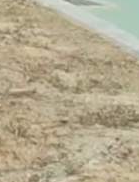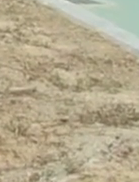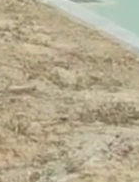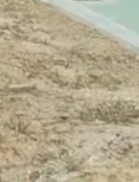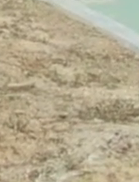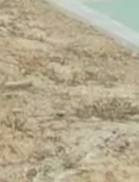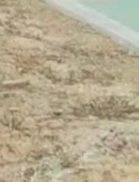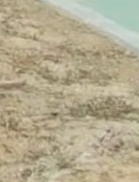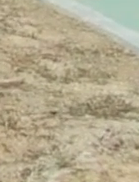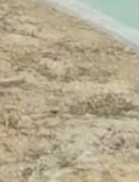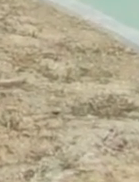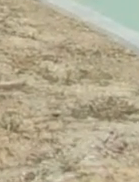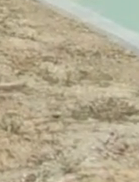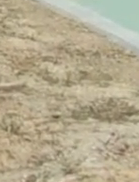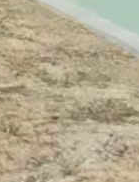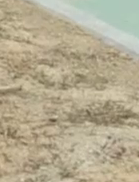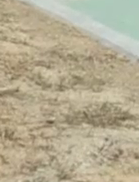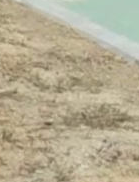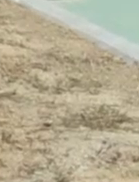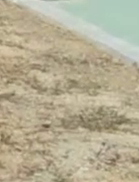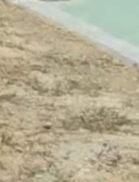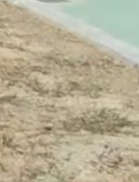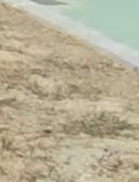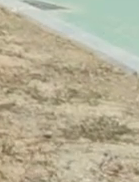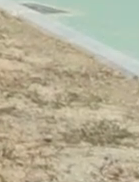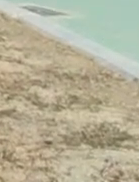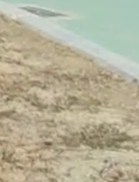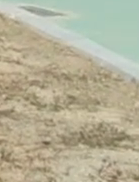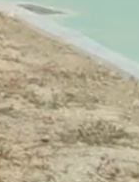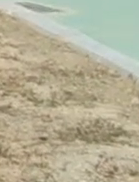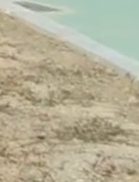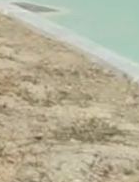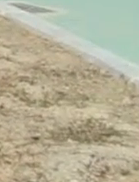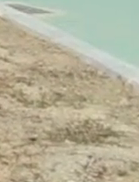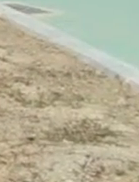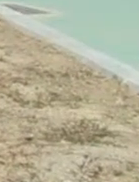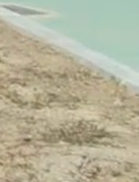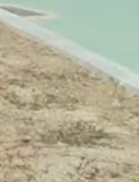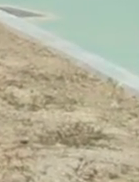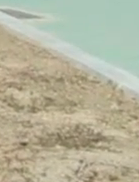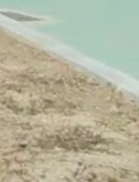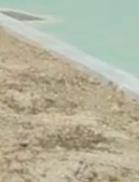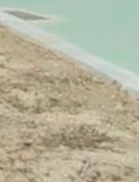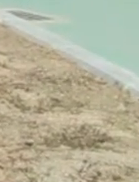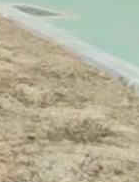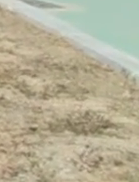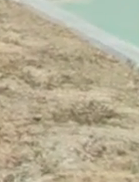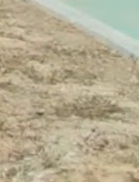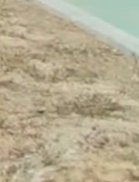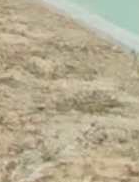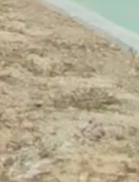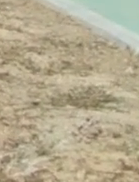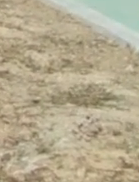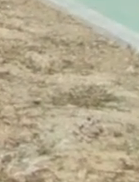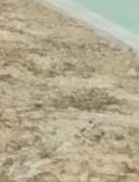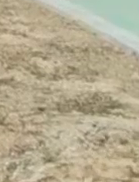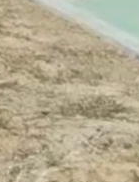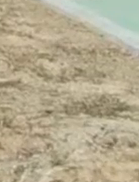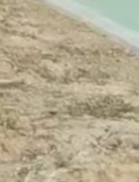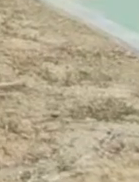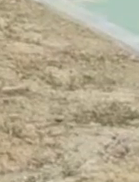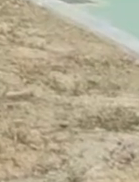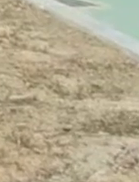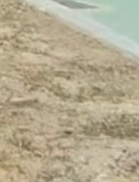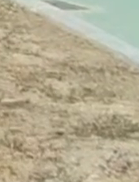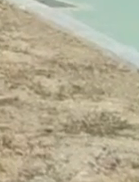없네요. 네? 어머, 시간을 바쁘게 또 즐겁게 보낼 수 있는 곳이 있다고요? 어디요?